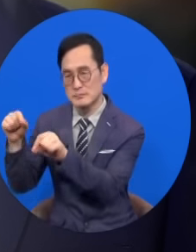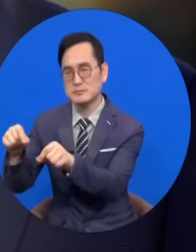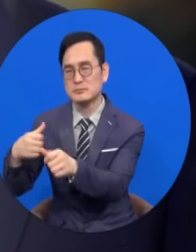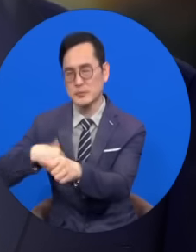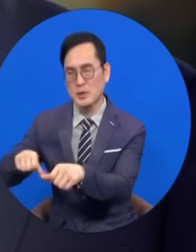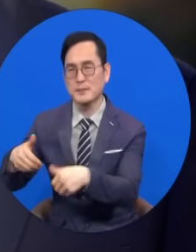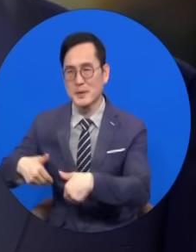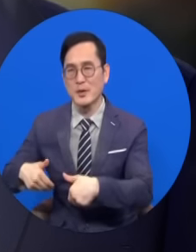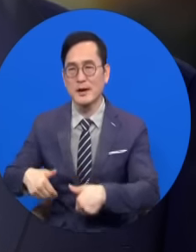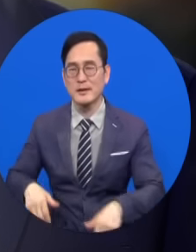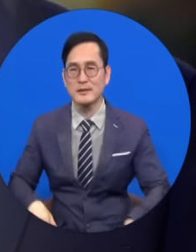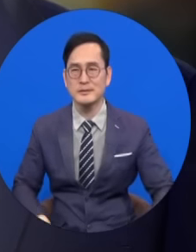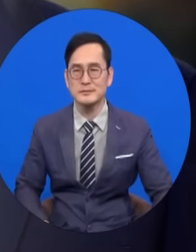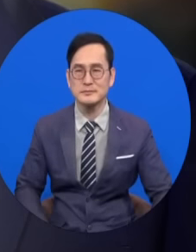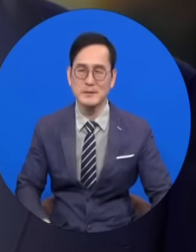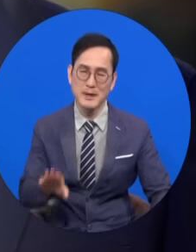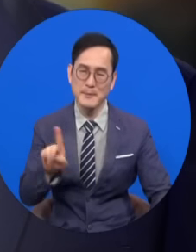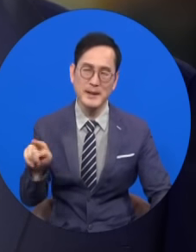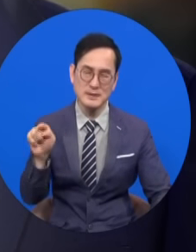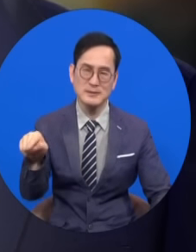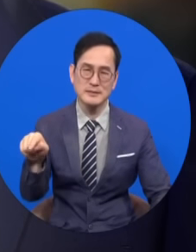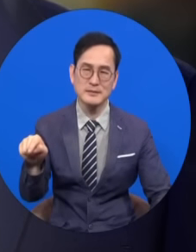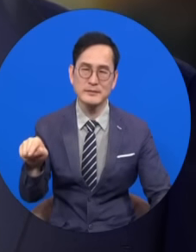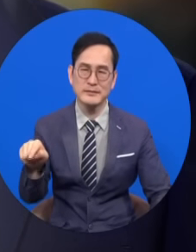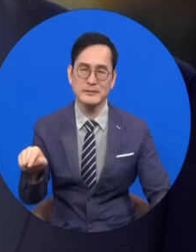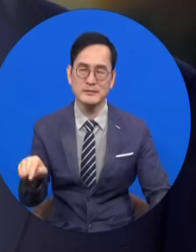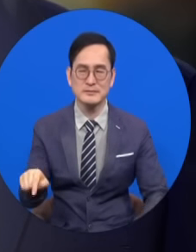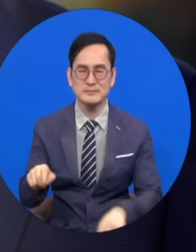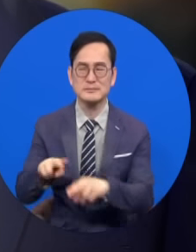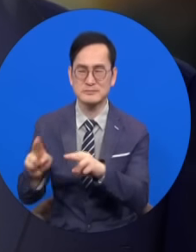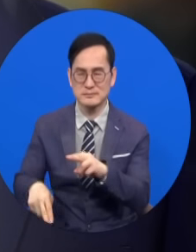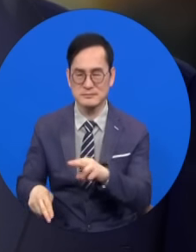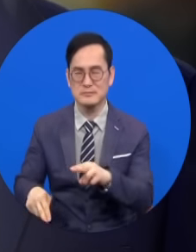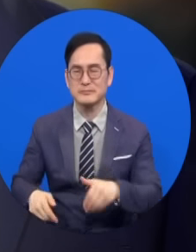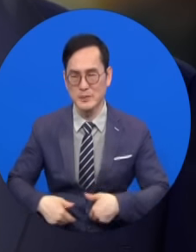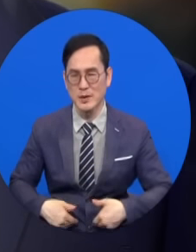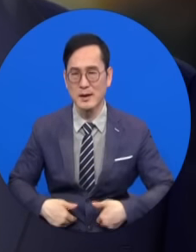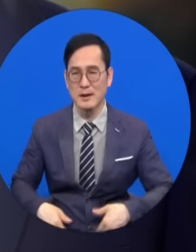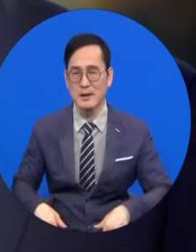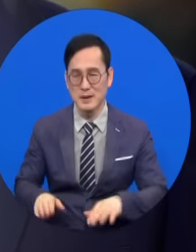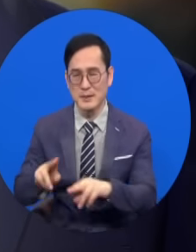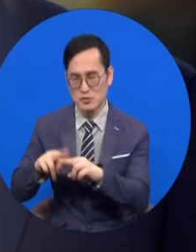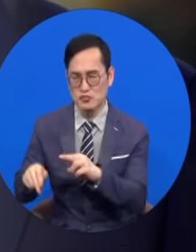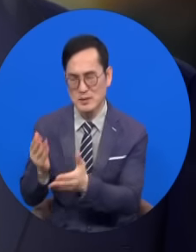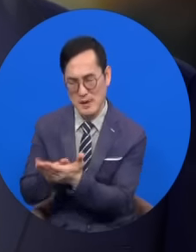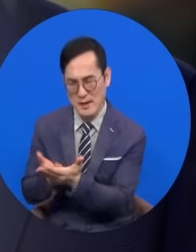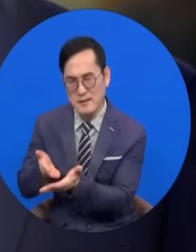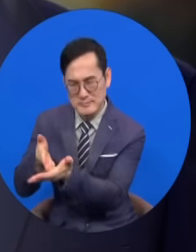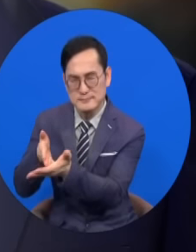다수가 재선 도전 포기를 관망 이번 주 후보 사퇴 발표를